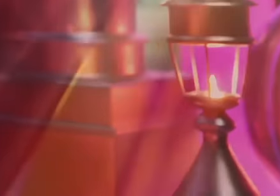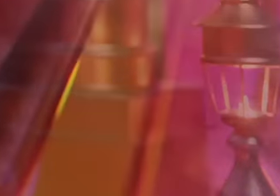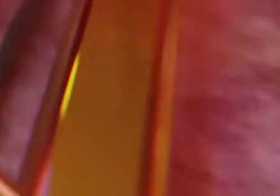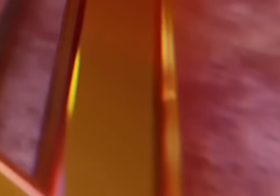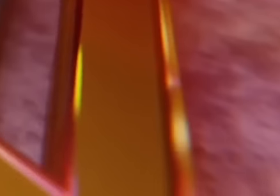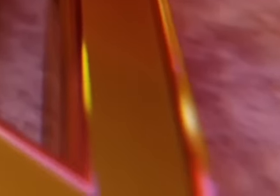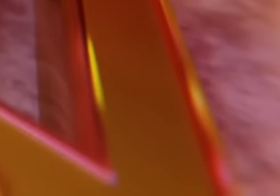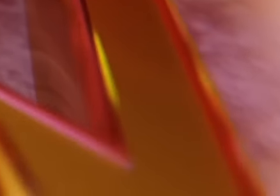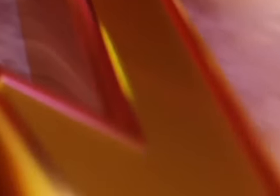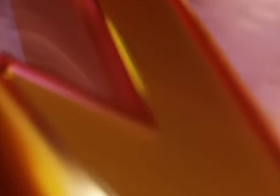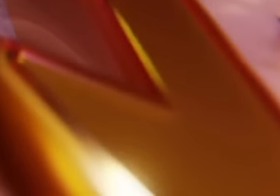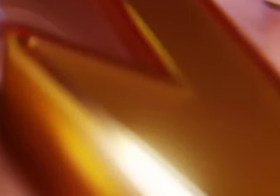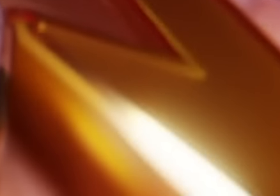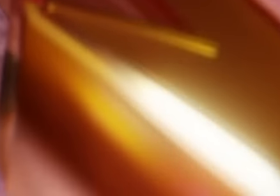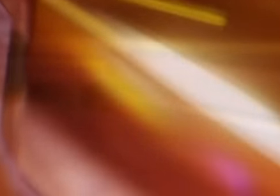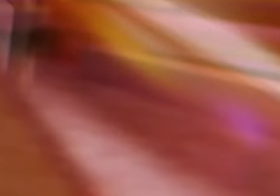hujjat